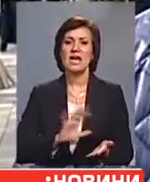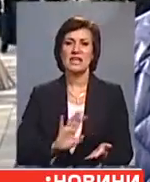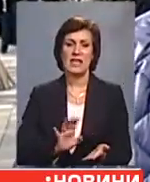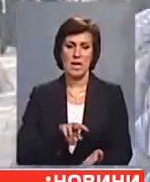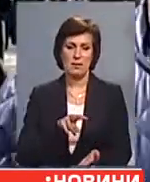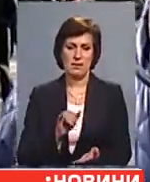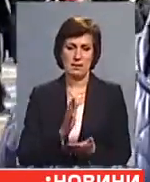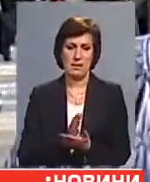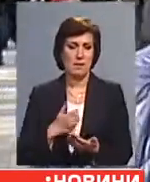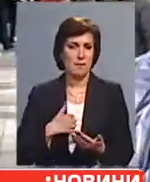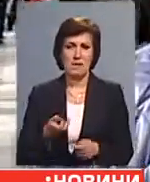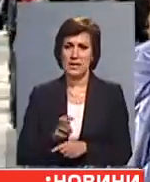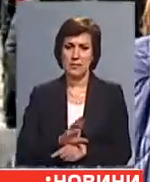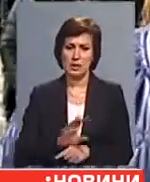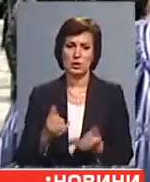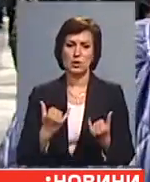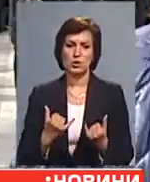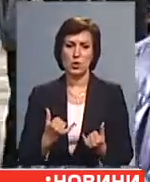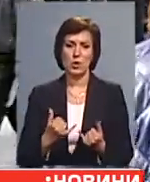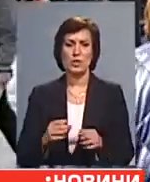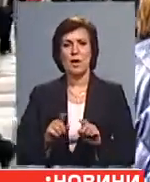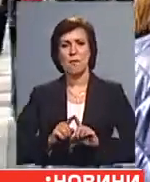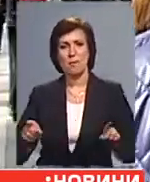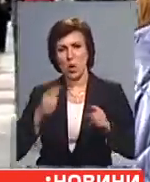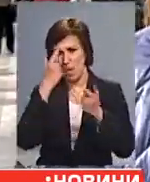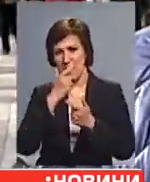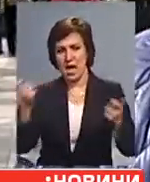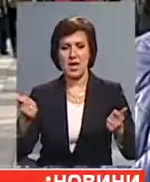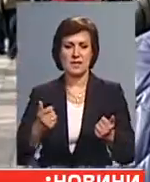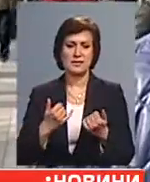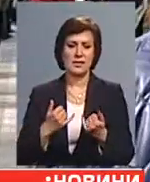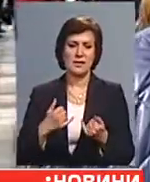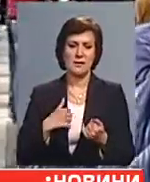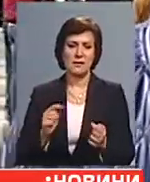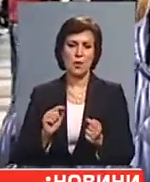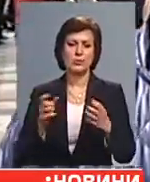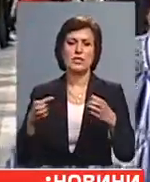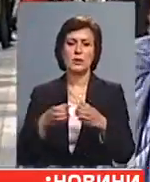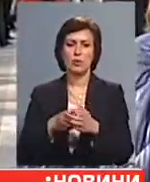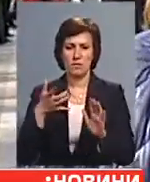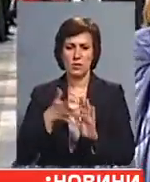нерентабельні вони є. Ми не прийшли сьогодні пропіаритися, як піариться зараз ДТЕК, опозиційний блок.